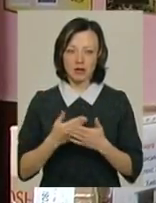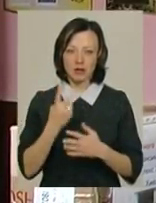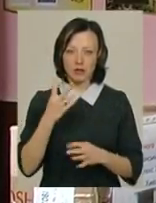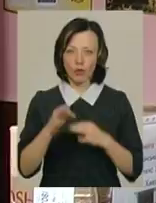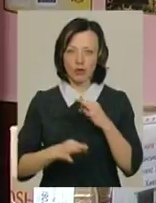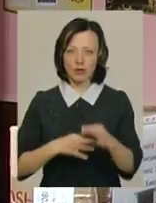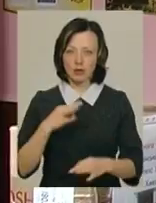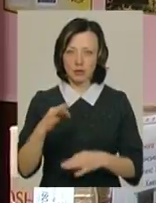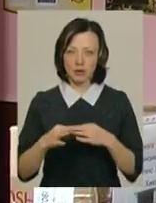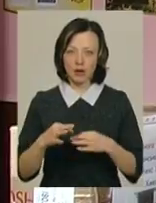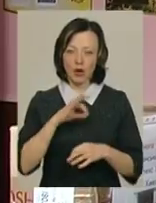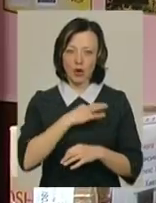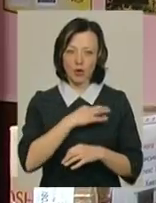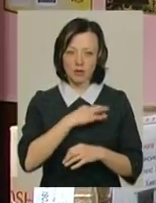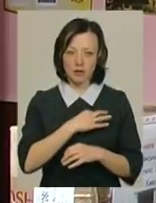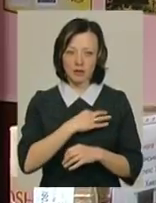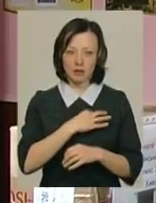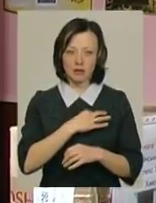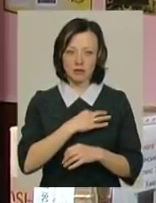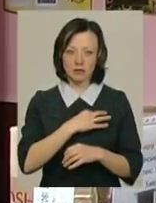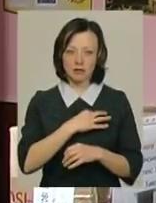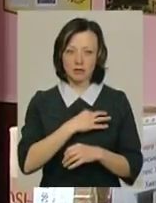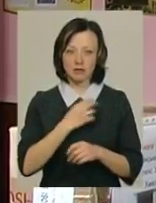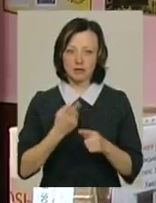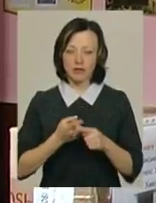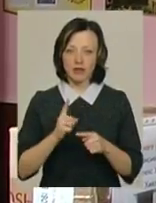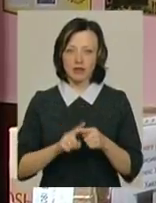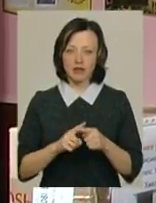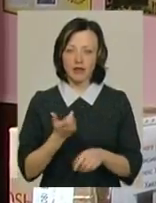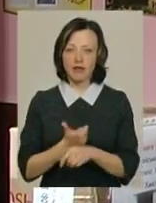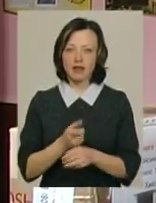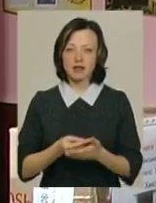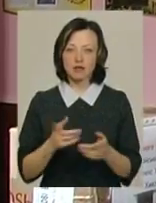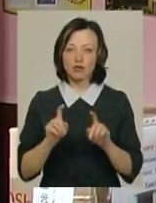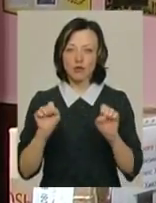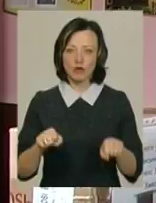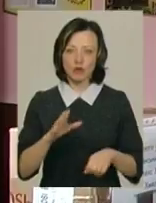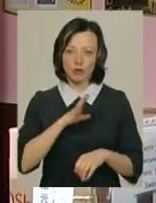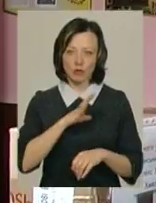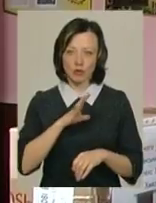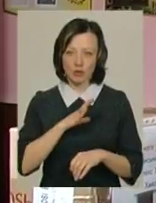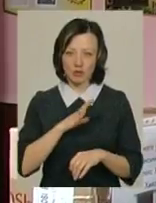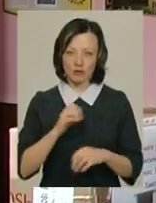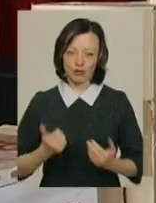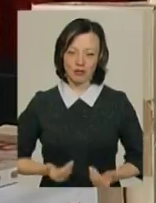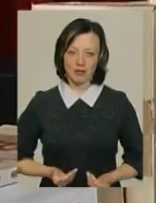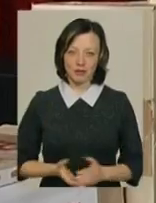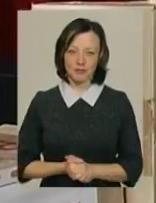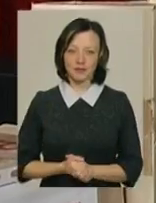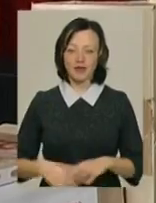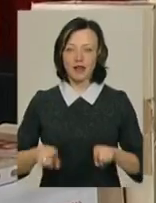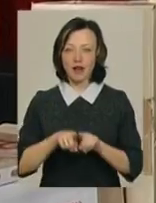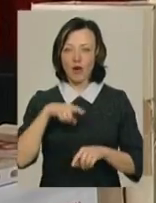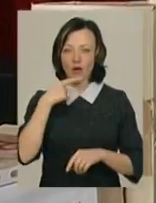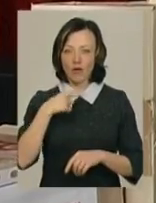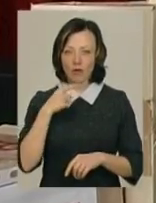діб розвідки, це найцінніше, що може бути деколи в житті. Так говорить